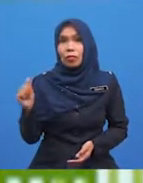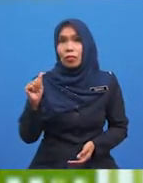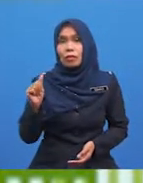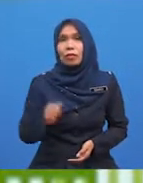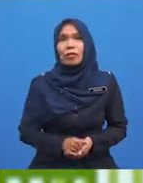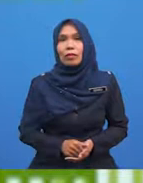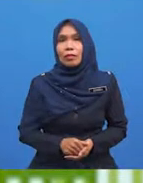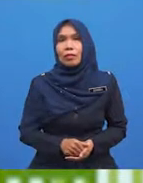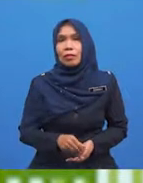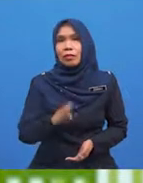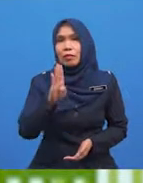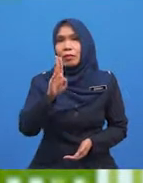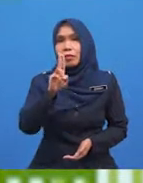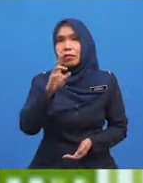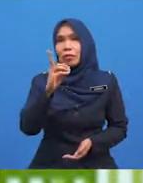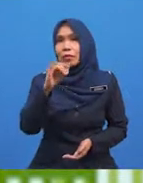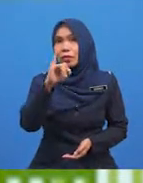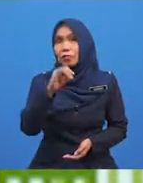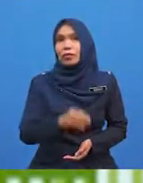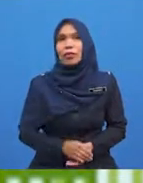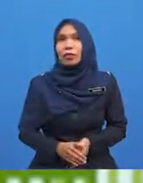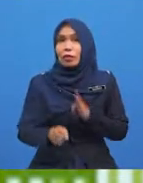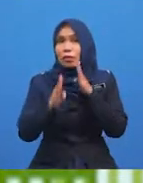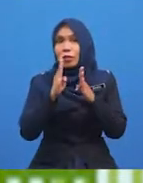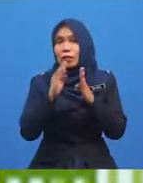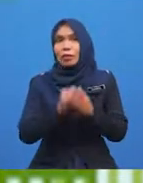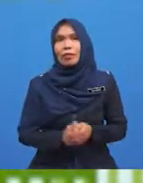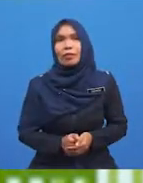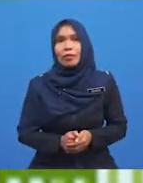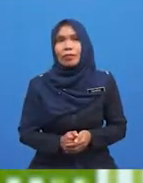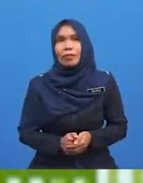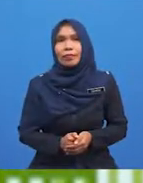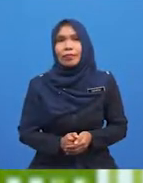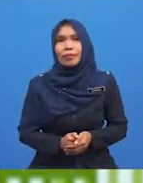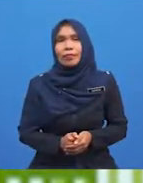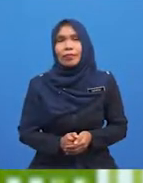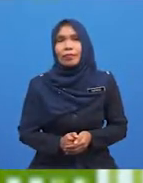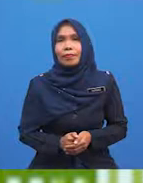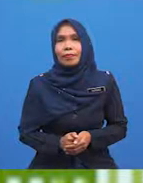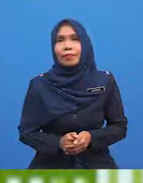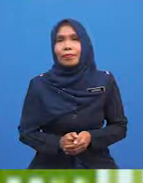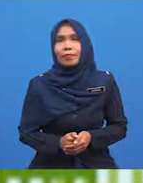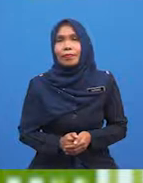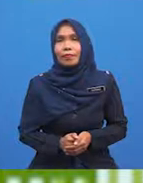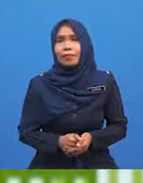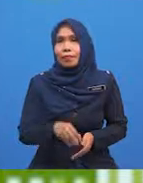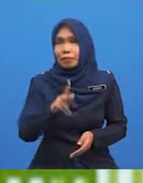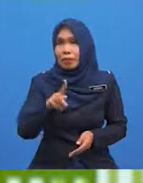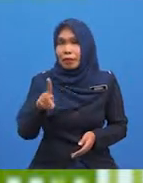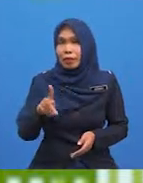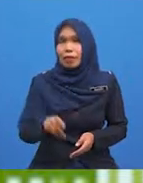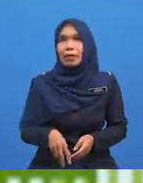di-Pertuan Agong juga penting dalam sistem Raja Berperlembagaan ini, dan pelajar